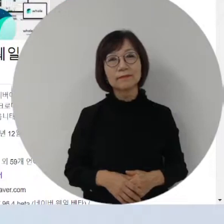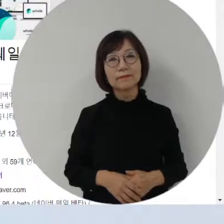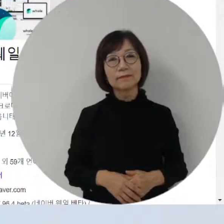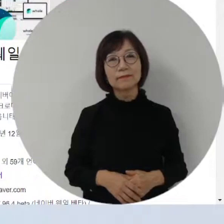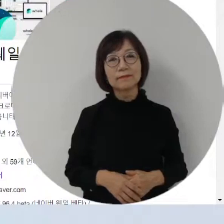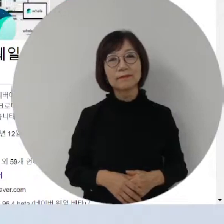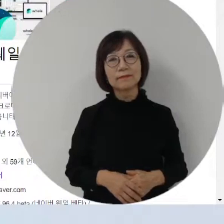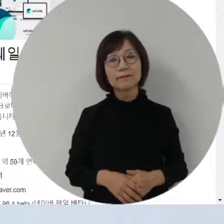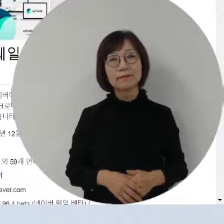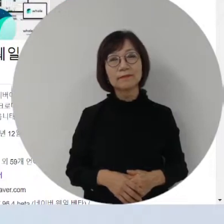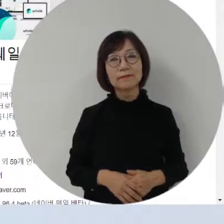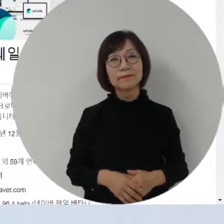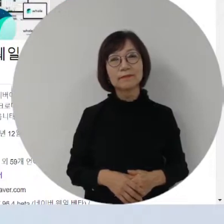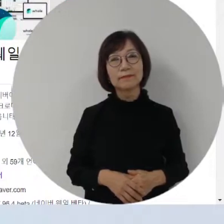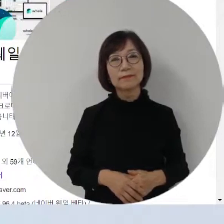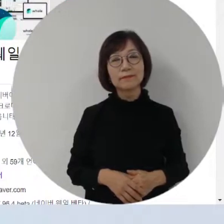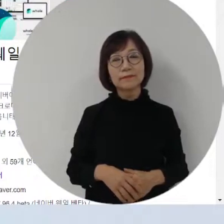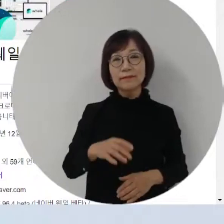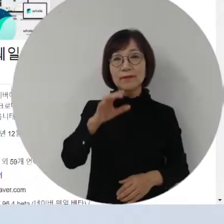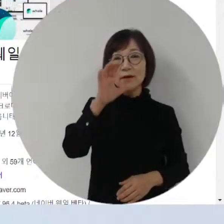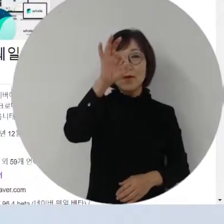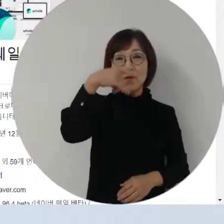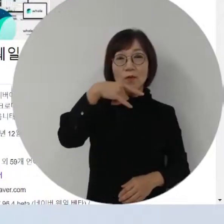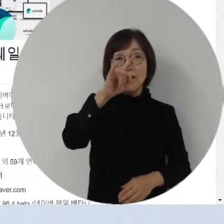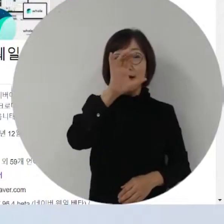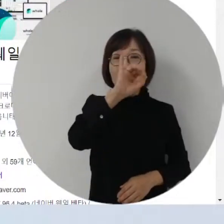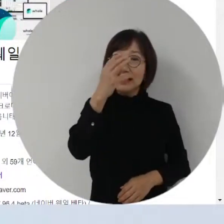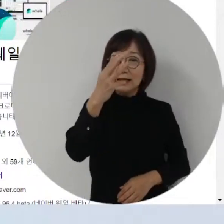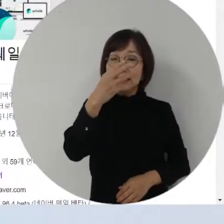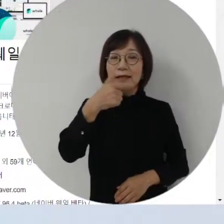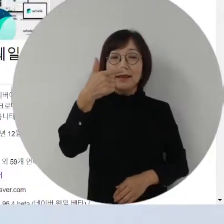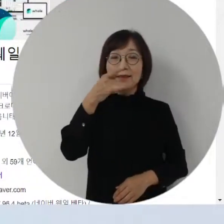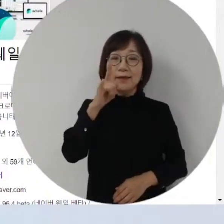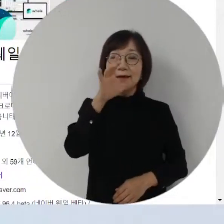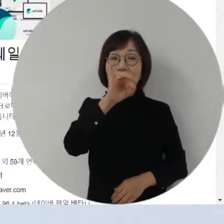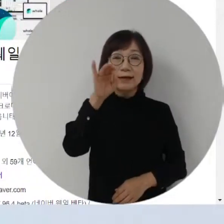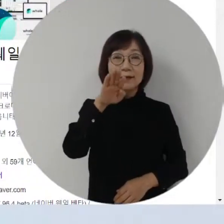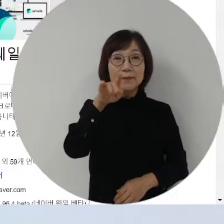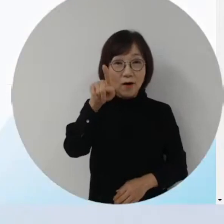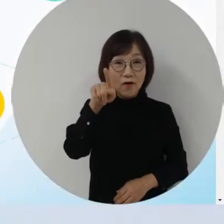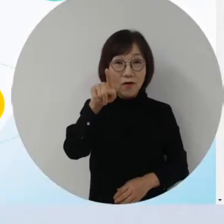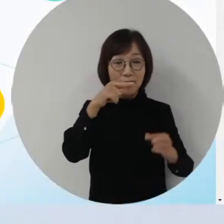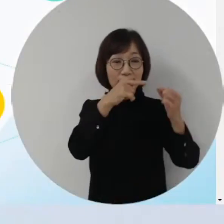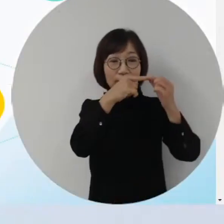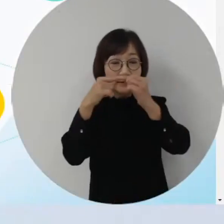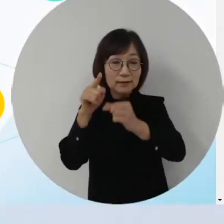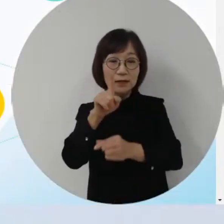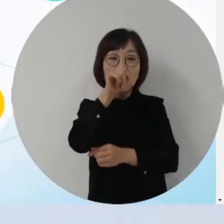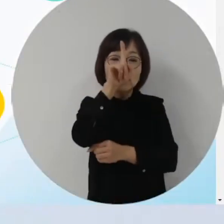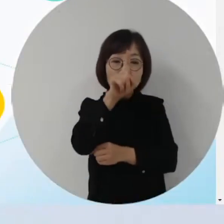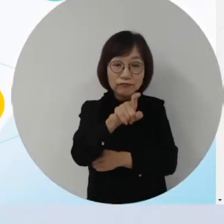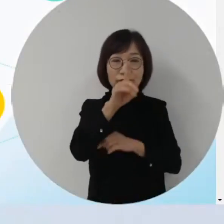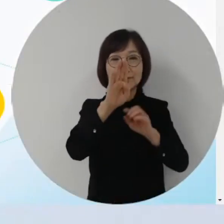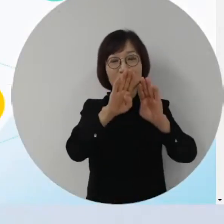그 다음에 웨일 네이버라고 써 있어요. 이 항목을 클릭을 해서